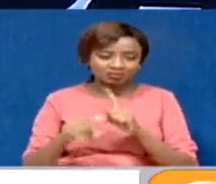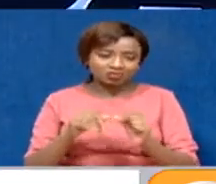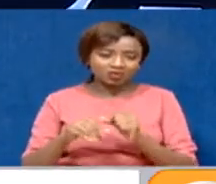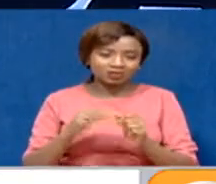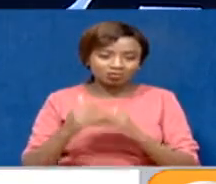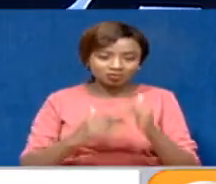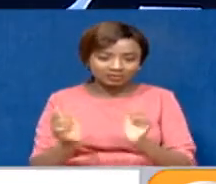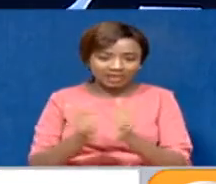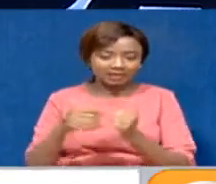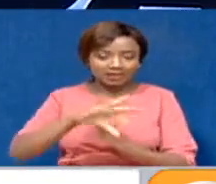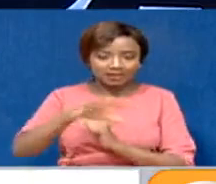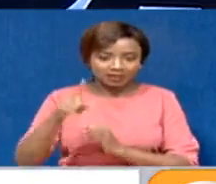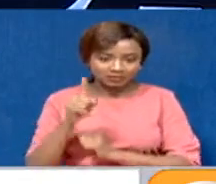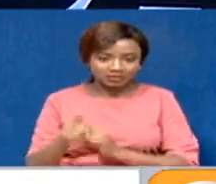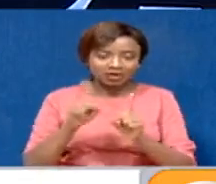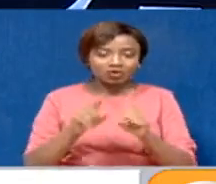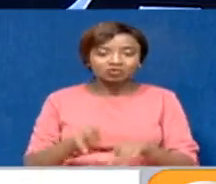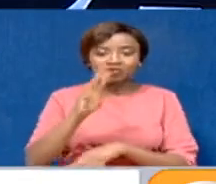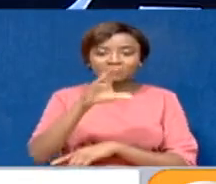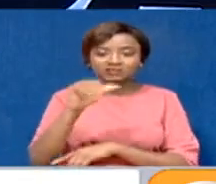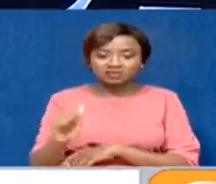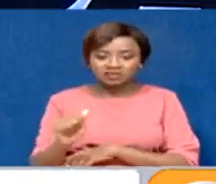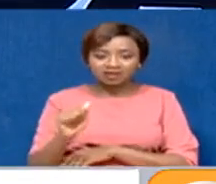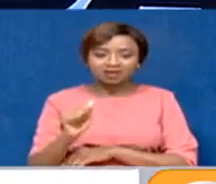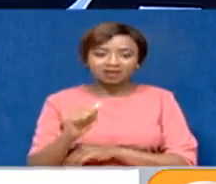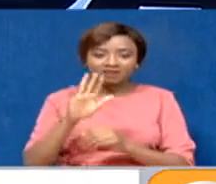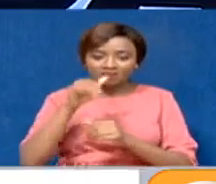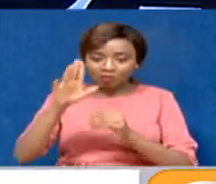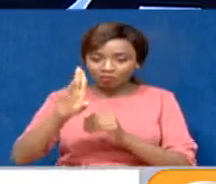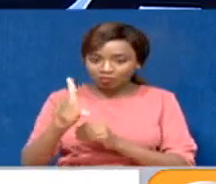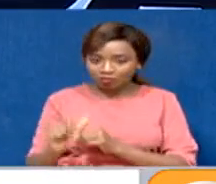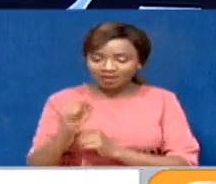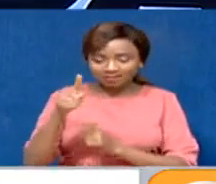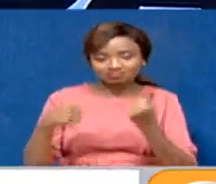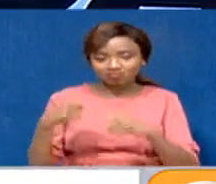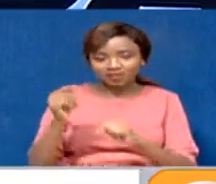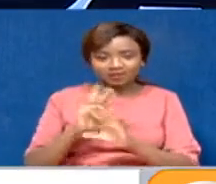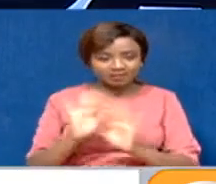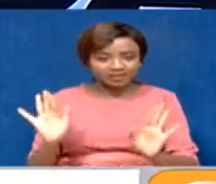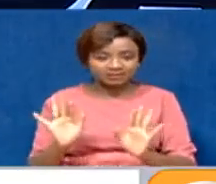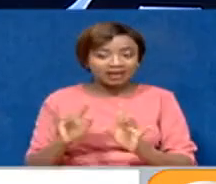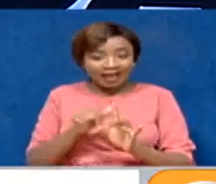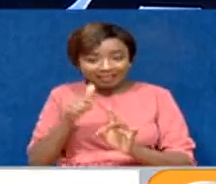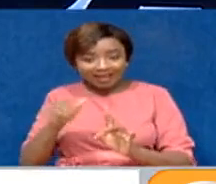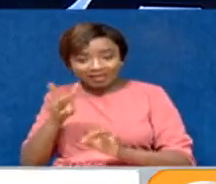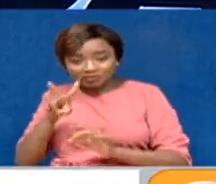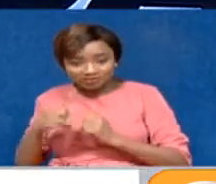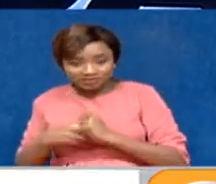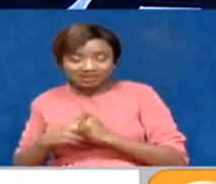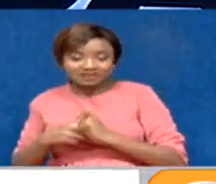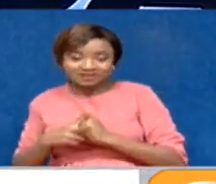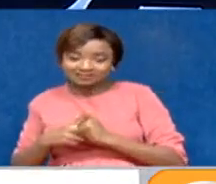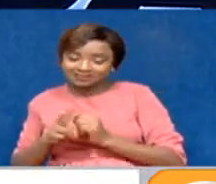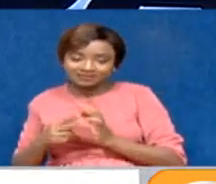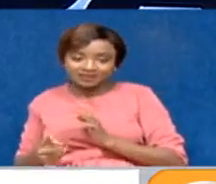kaunti hiyo Alhamisi iliyopita. Wawakilishi wodi watatu pekee wa mrengo UDA wakipata ushindi kati ya 27 kwenye bunge la kaunti